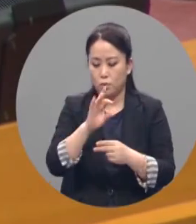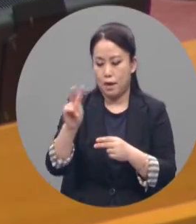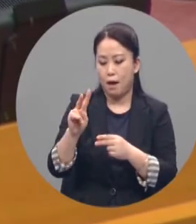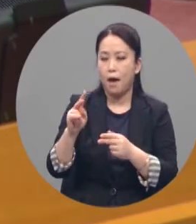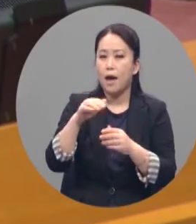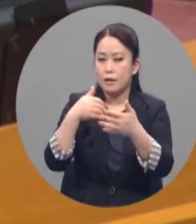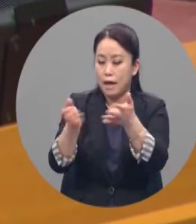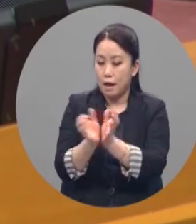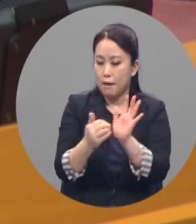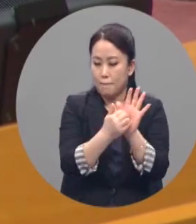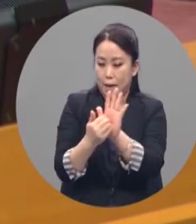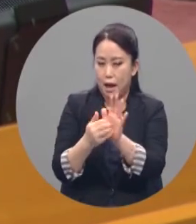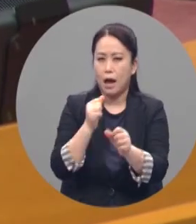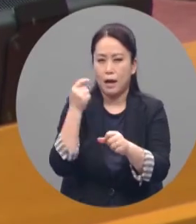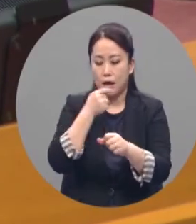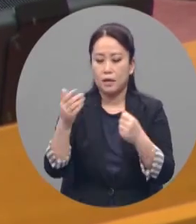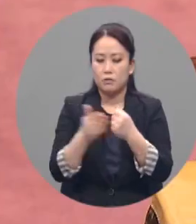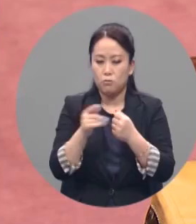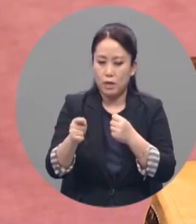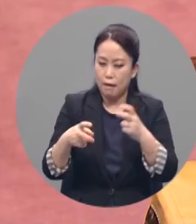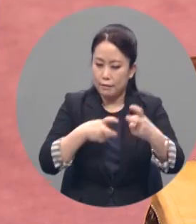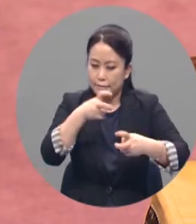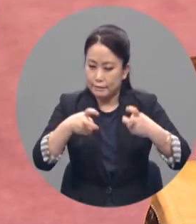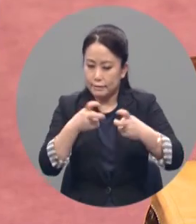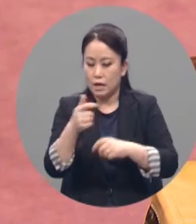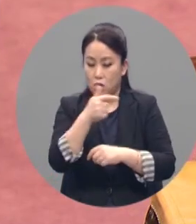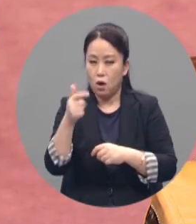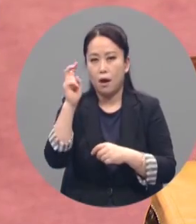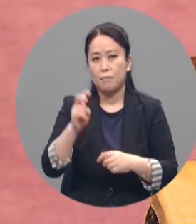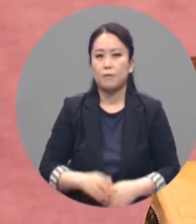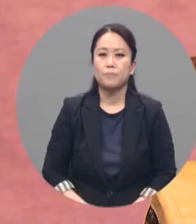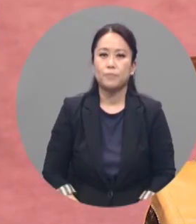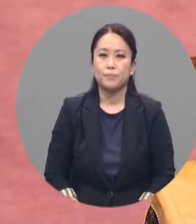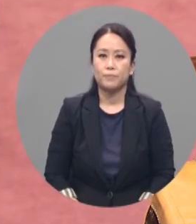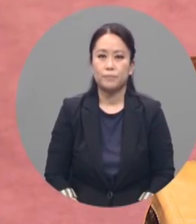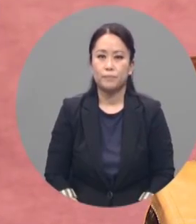팽팽한 긴장감이 조성될 것으로 보입니다. MBC 뉴스 민성빈입니다.